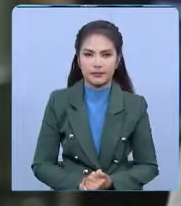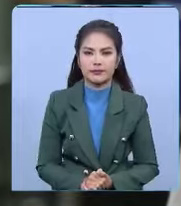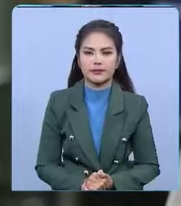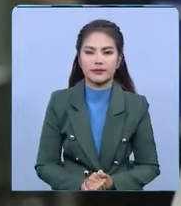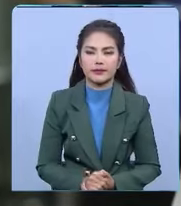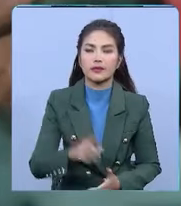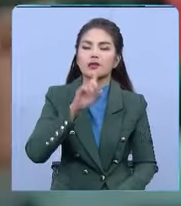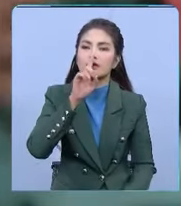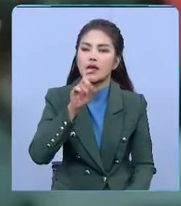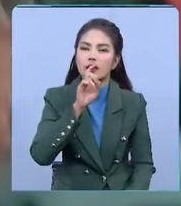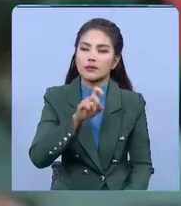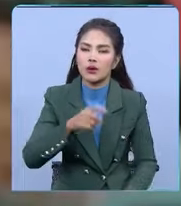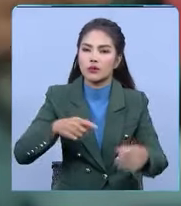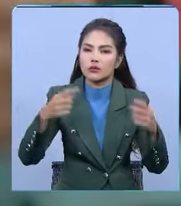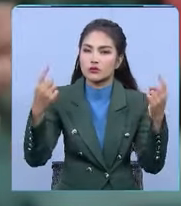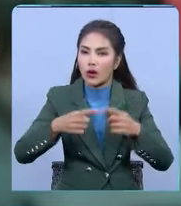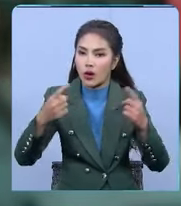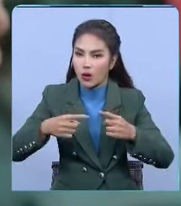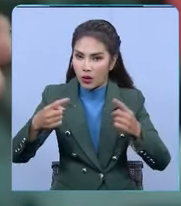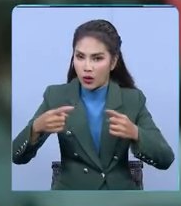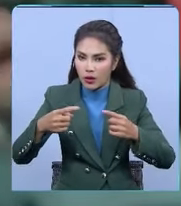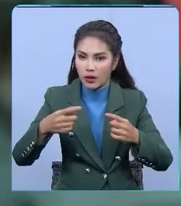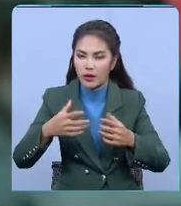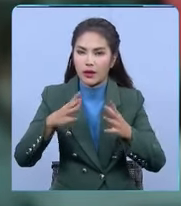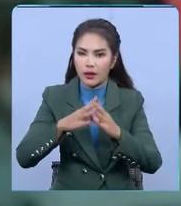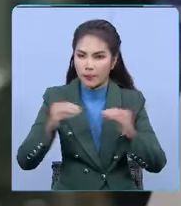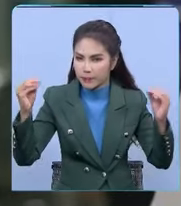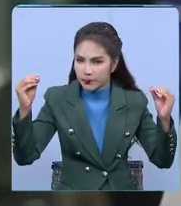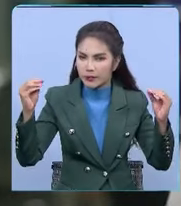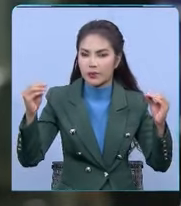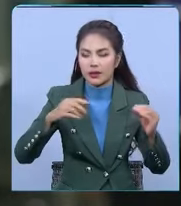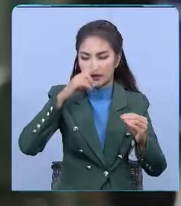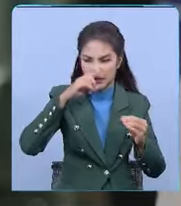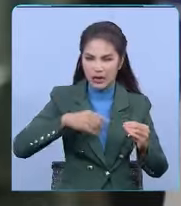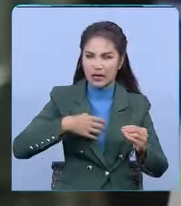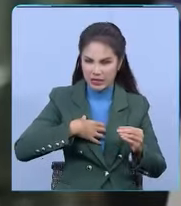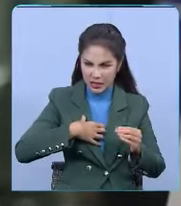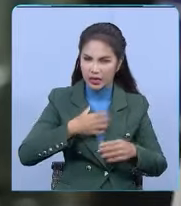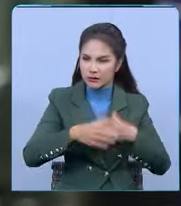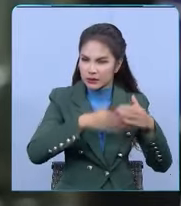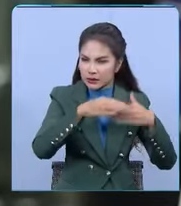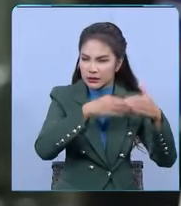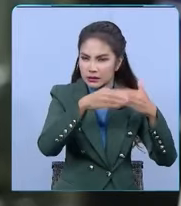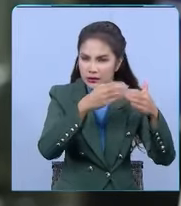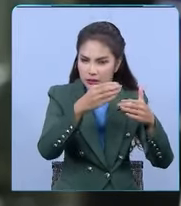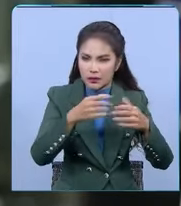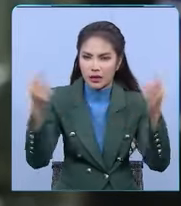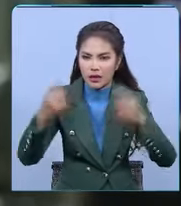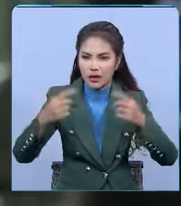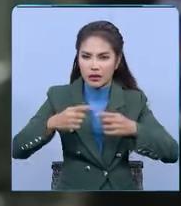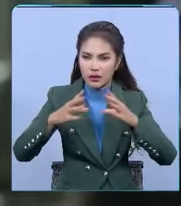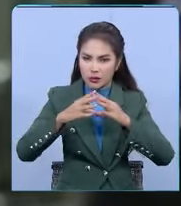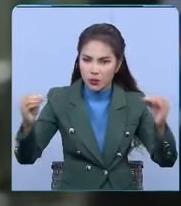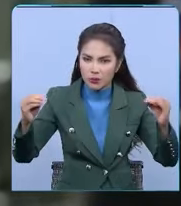ในเรื่องของความขัดแย้งจะพาคนไทยก้าวข้ามความขัดแย้งแสดงว่าช่วงเวลาที่ผ่านมาเนี่ยความขัดแย้ง